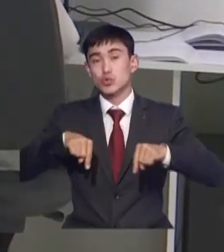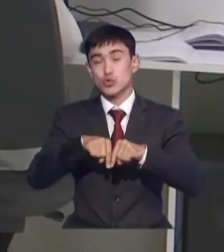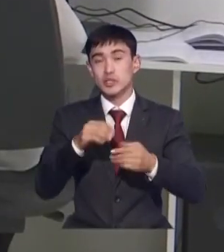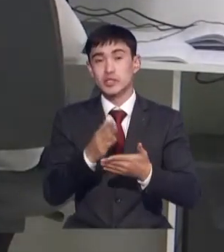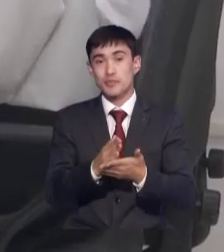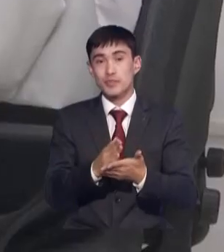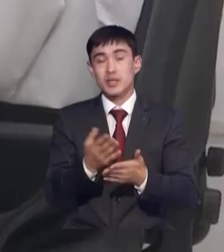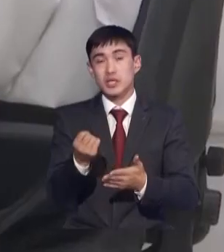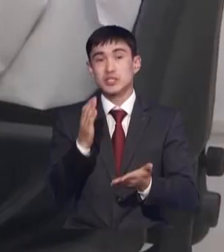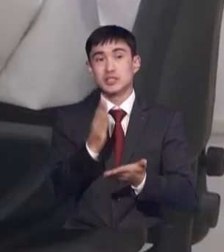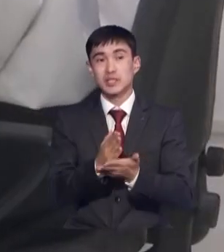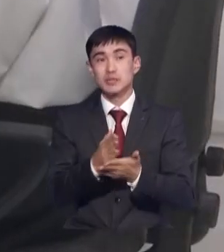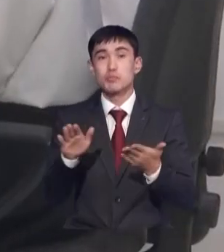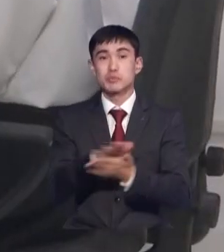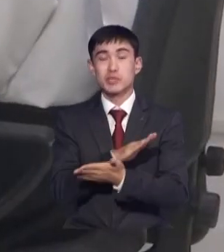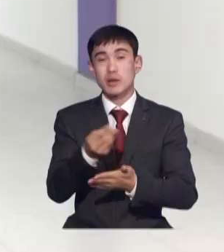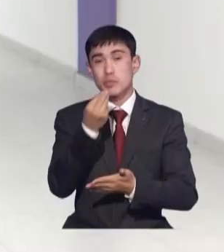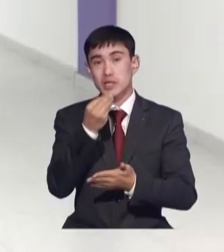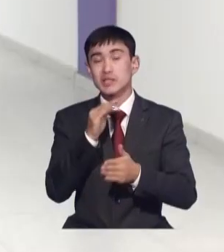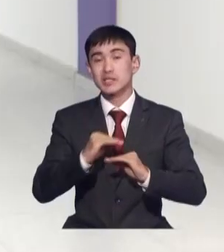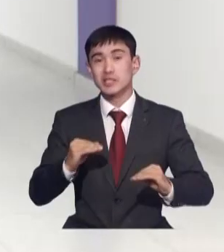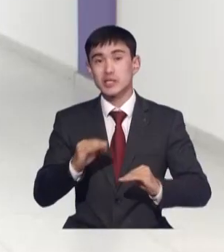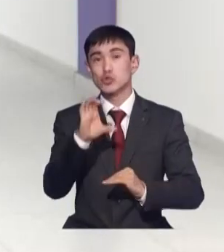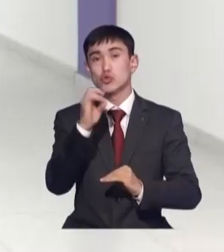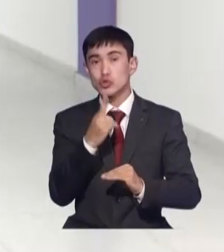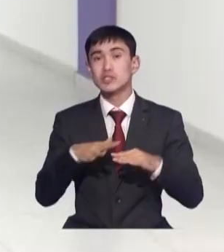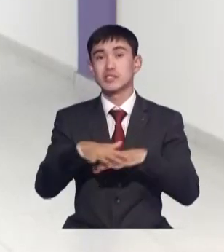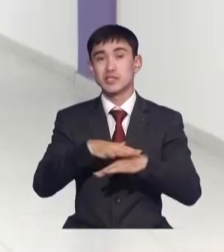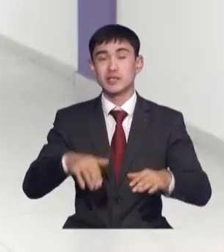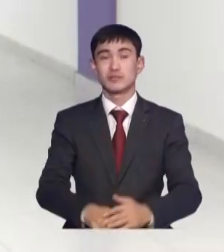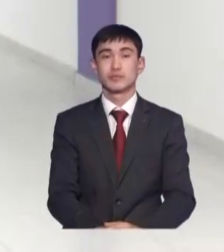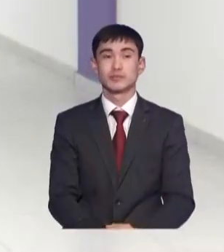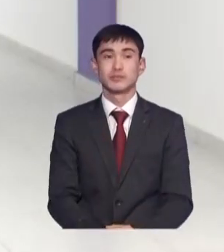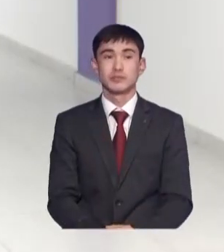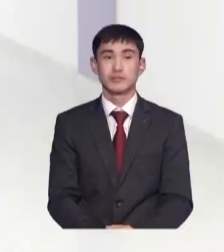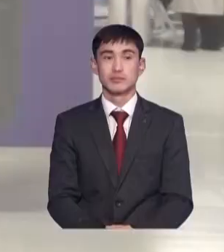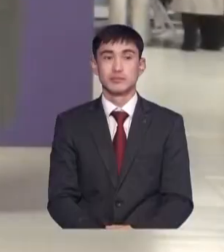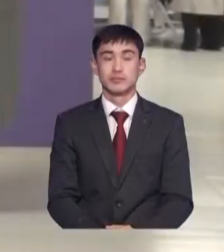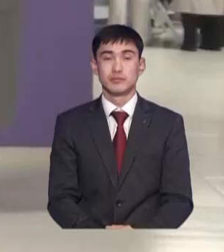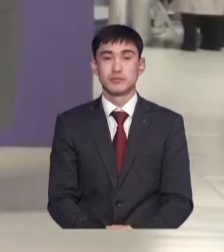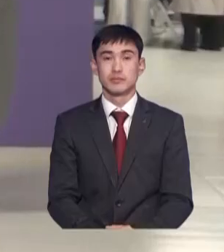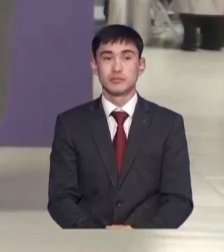кружки. Также предусмотрено бесплатное питание для детей из социально уязвимых групп населения.